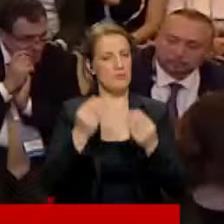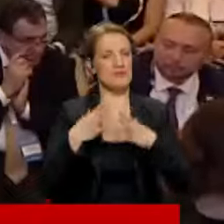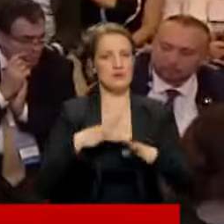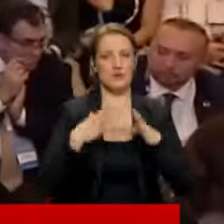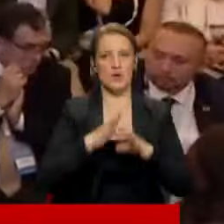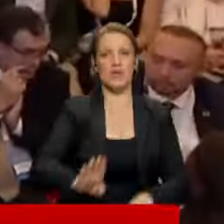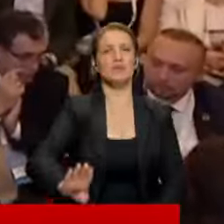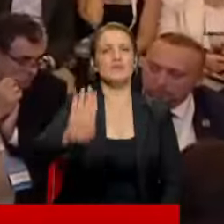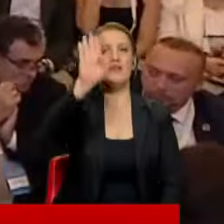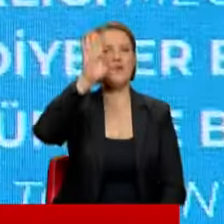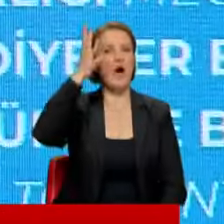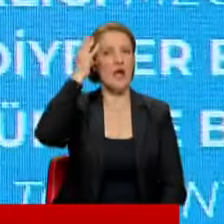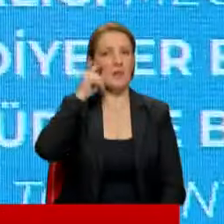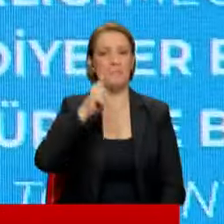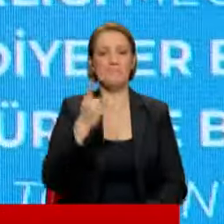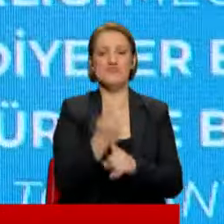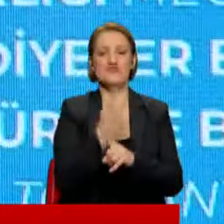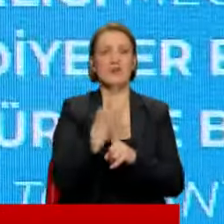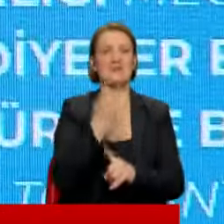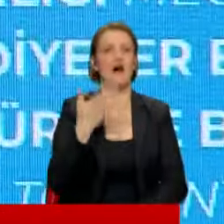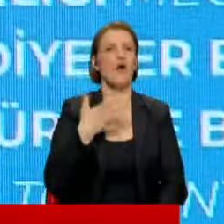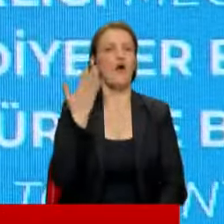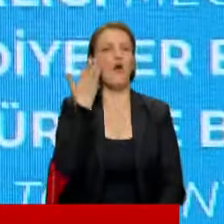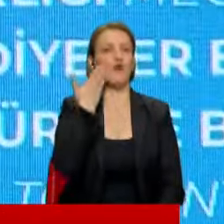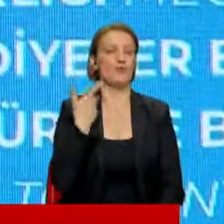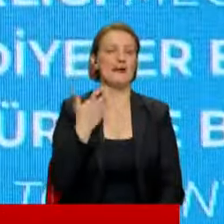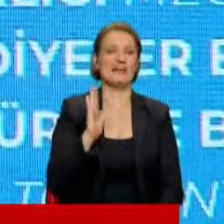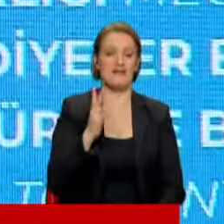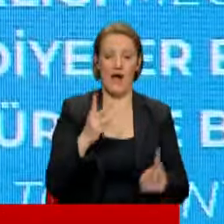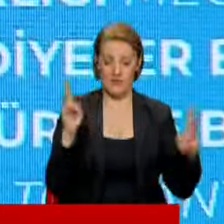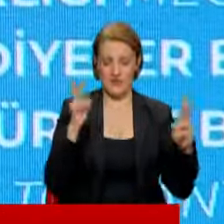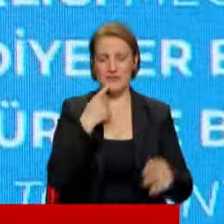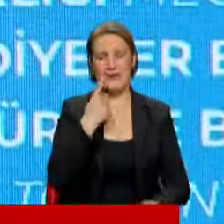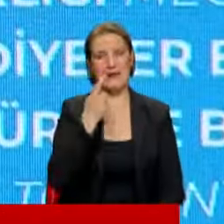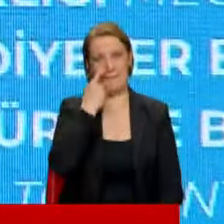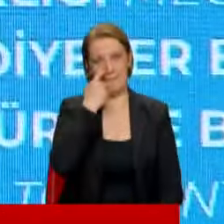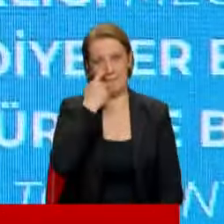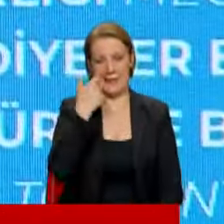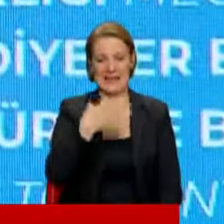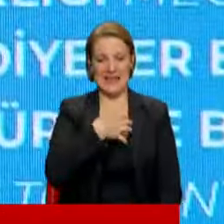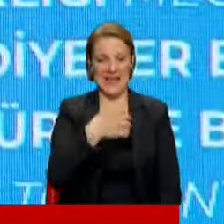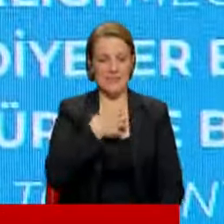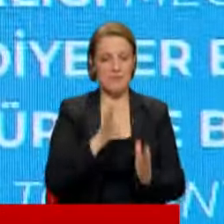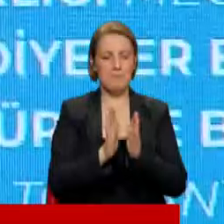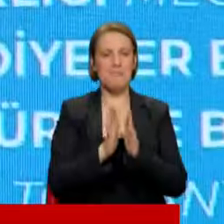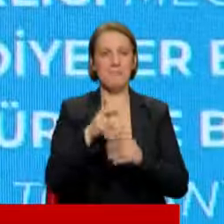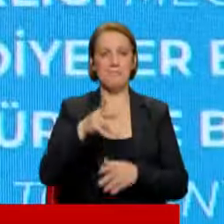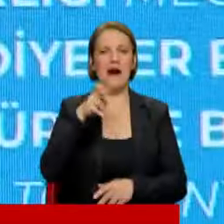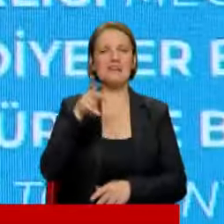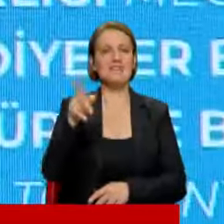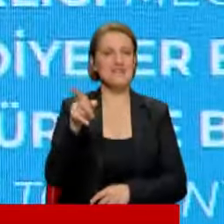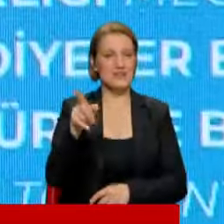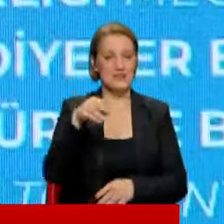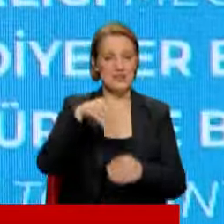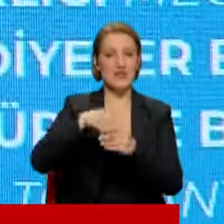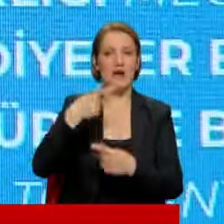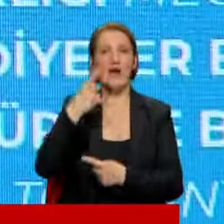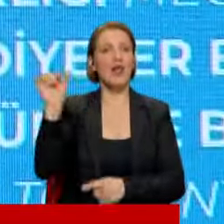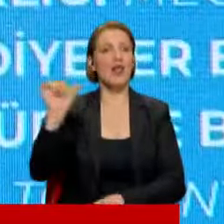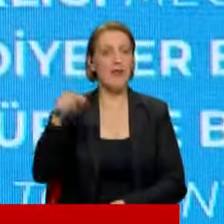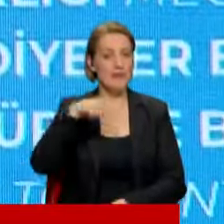istiyoruz demokratik anlamda bir şey daha hoşuma gitti Açık söyleyeyim kendi partisinde konuşamadığı birçok şeyi